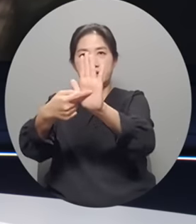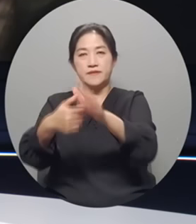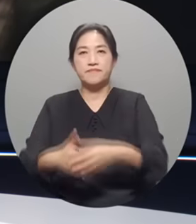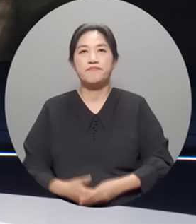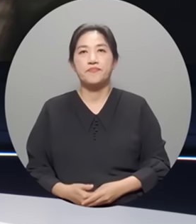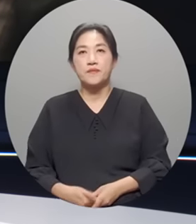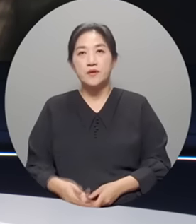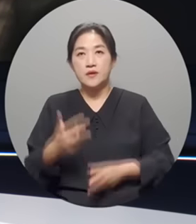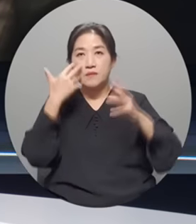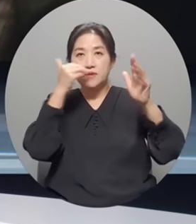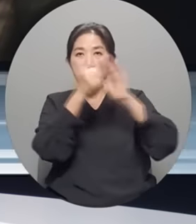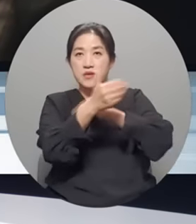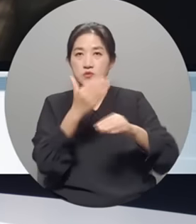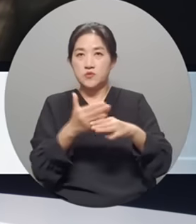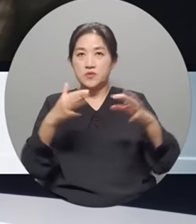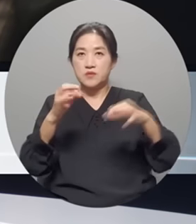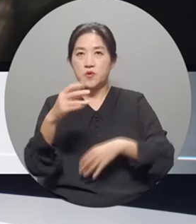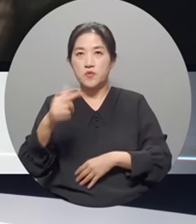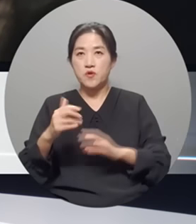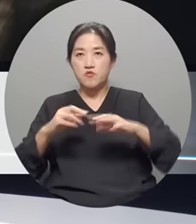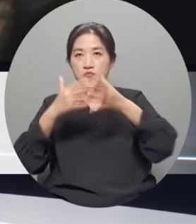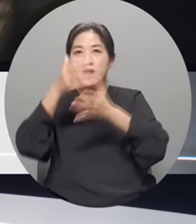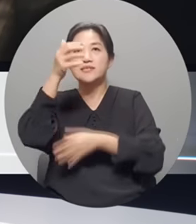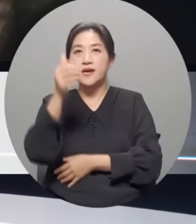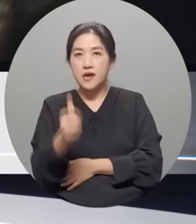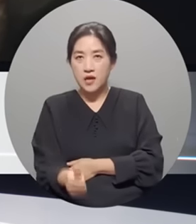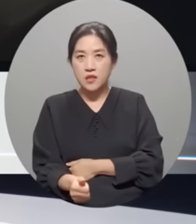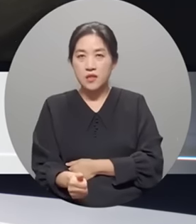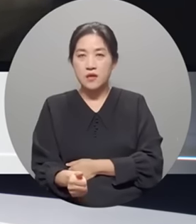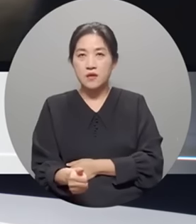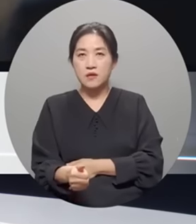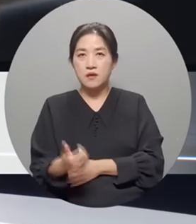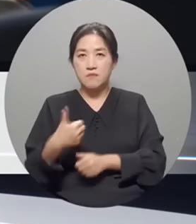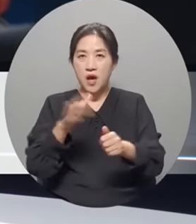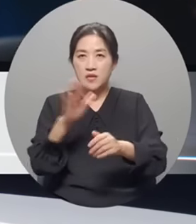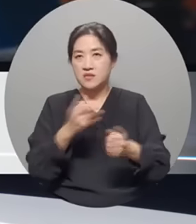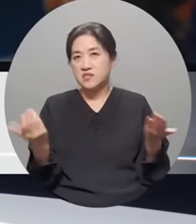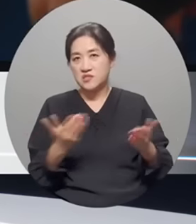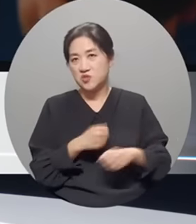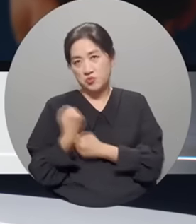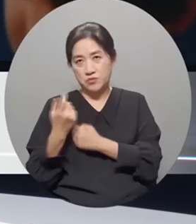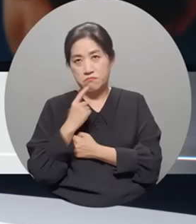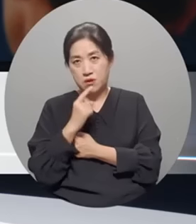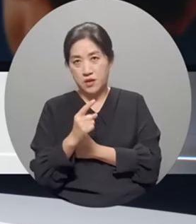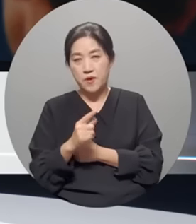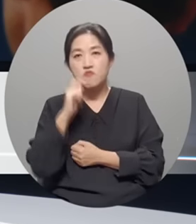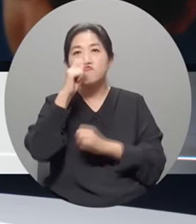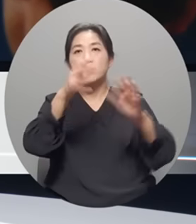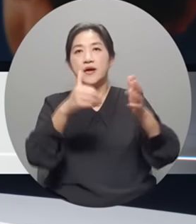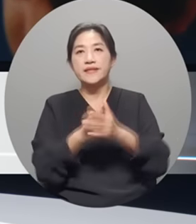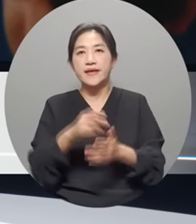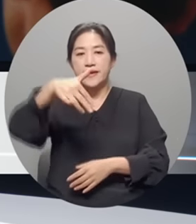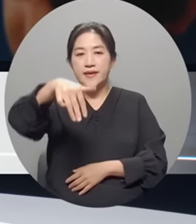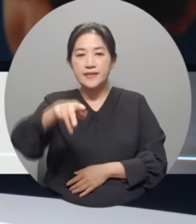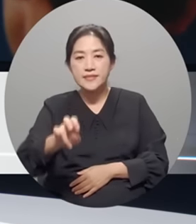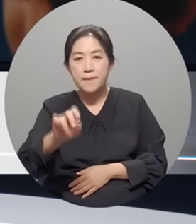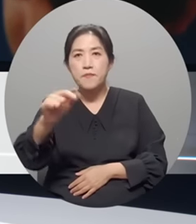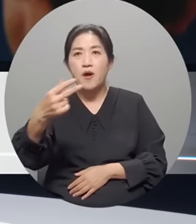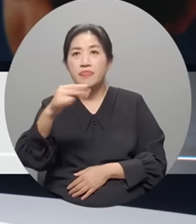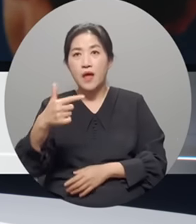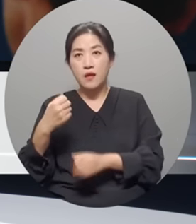미국을 방문 중인 김용현 국방장관이 안 보내는 건 직무유기라고까지 말하며 우크라이나에 참관단을 파견하는